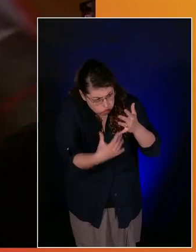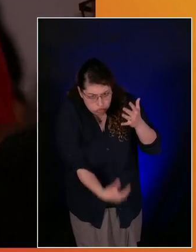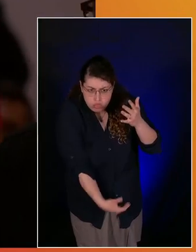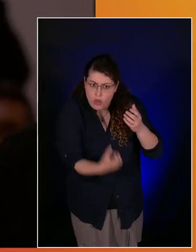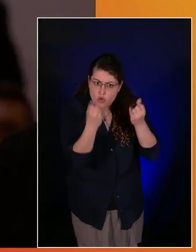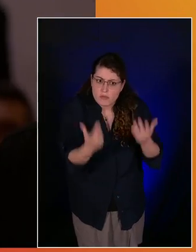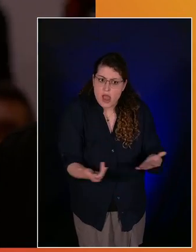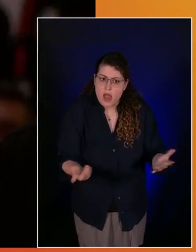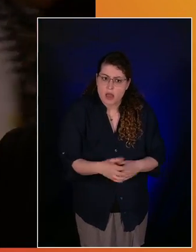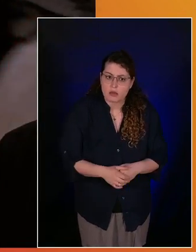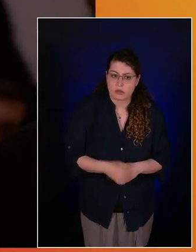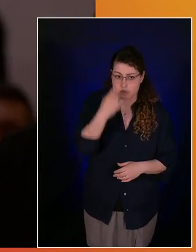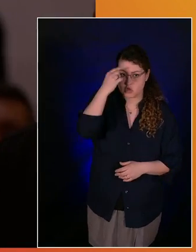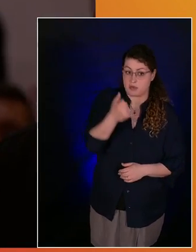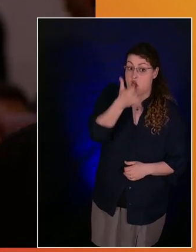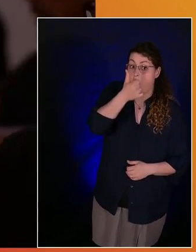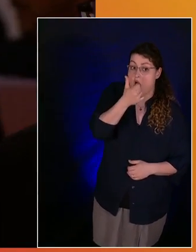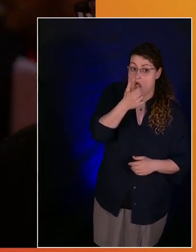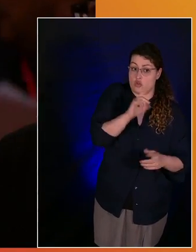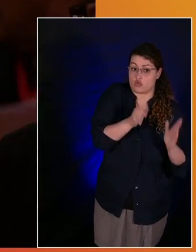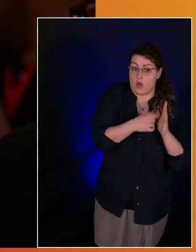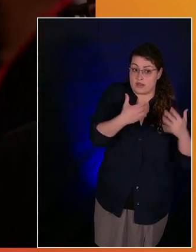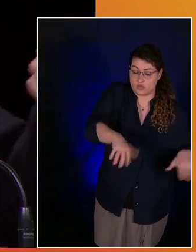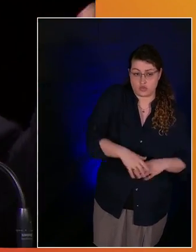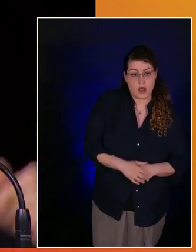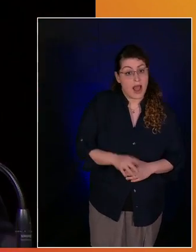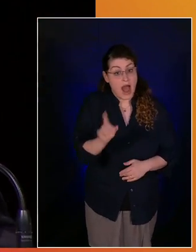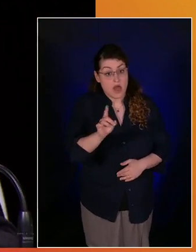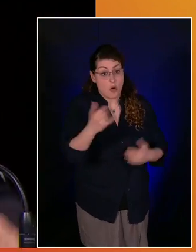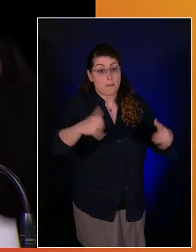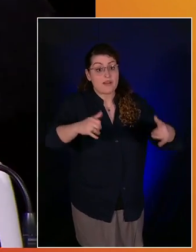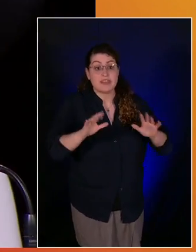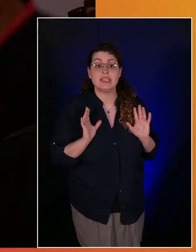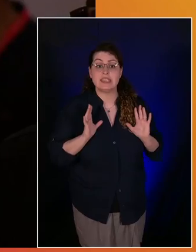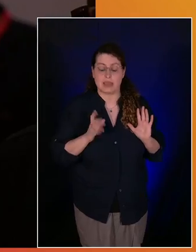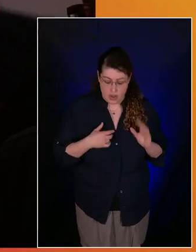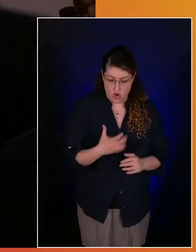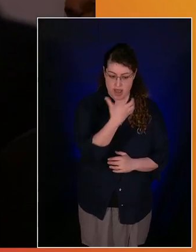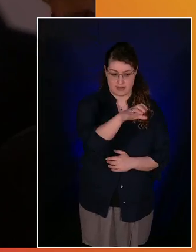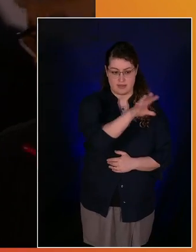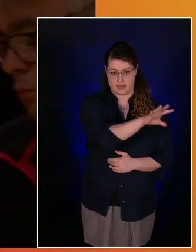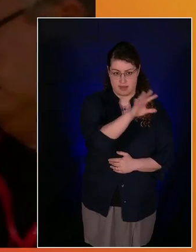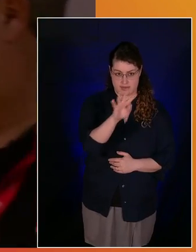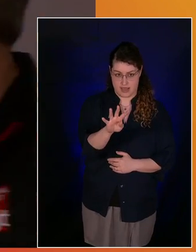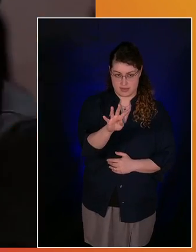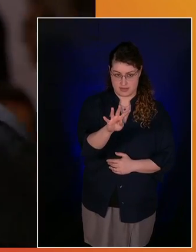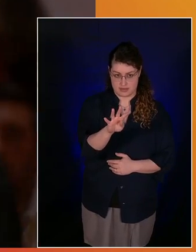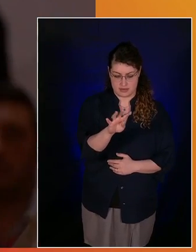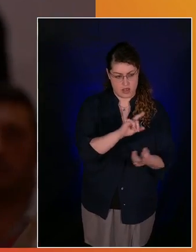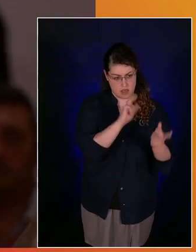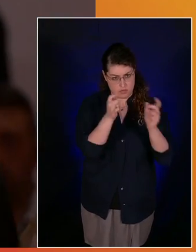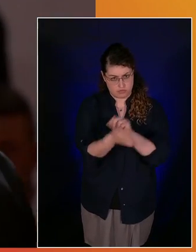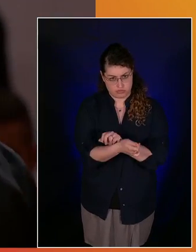ah je savais pas qu'on avait droit quand même non ah bon non non après c'était sur le le 554 qui est devenu je